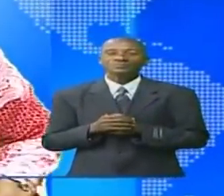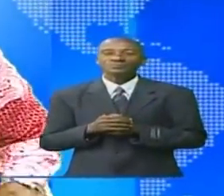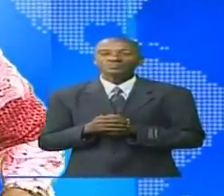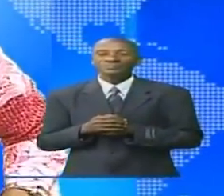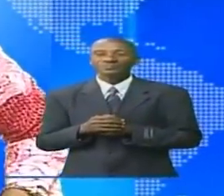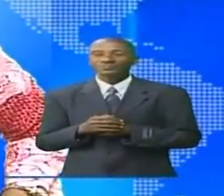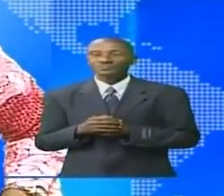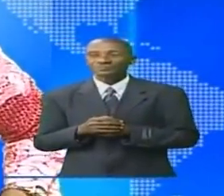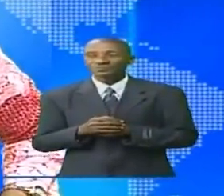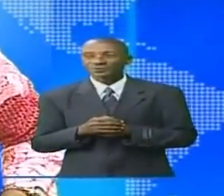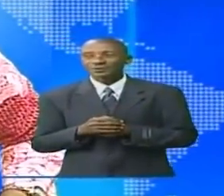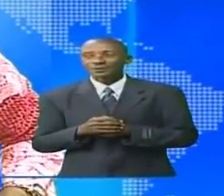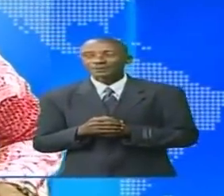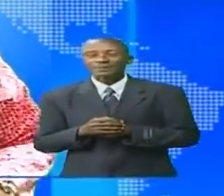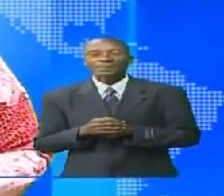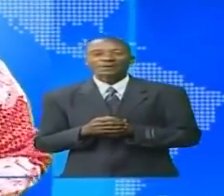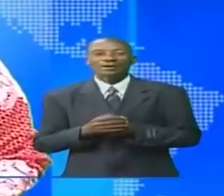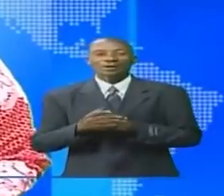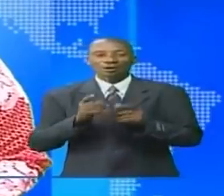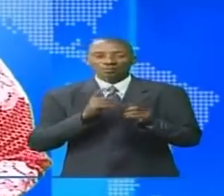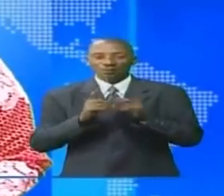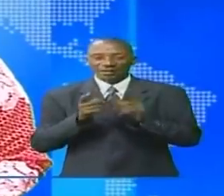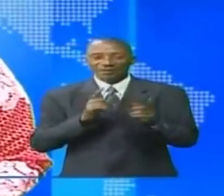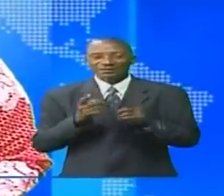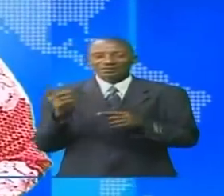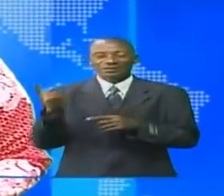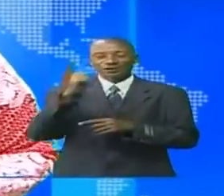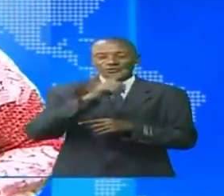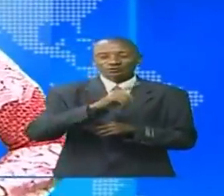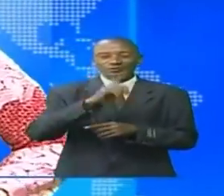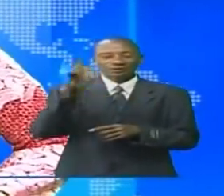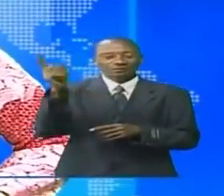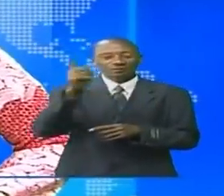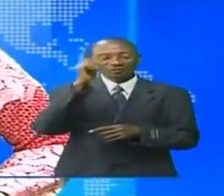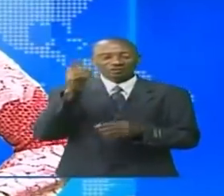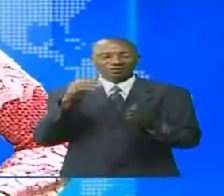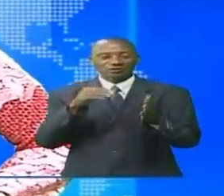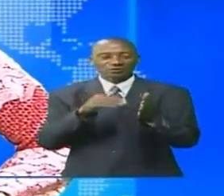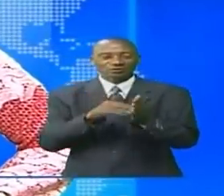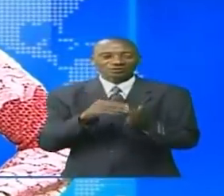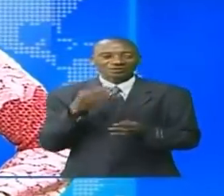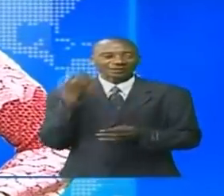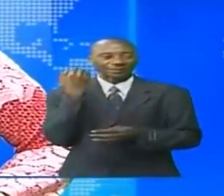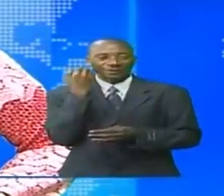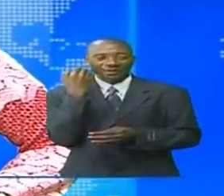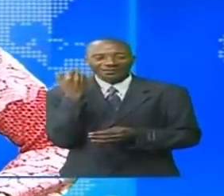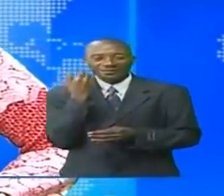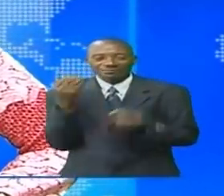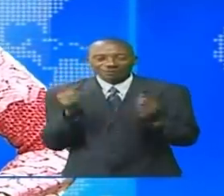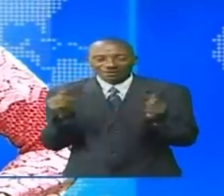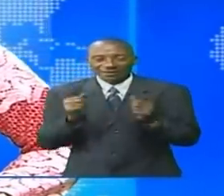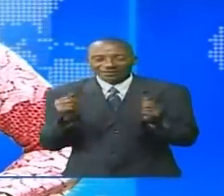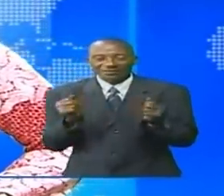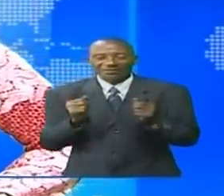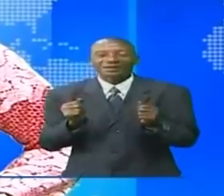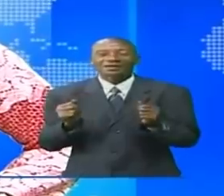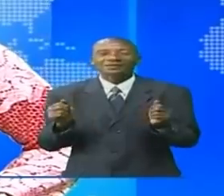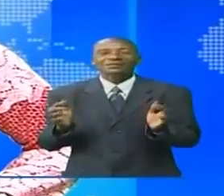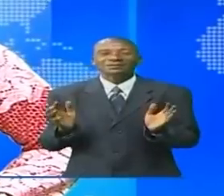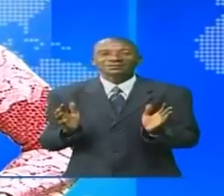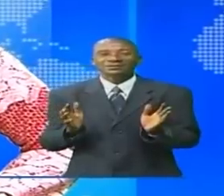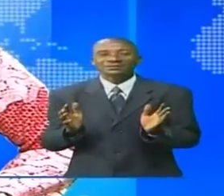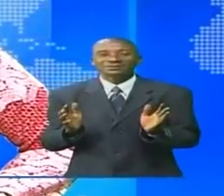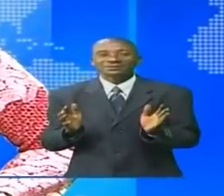parler santé à présent. Vous le savez, la journée mondiale de lutte contre le paludisme, c'est aujourd'hui, lundi 25 avril. C'est une occasion